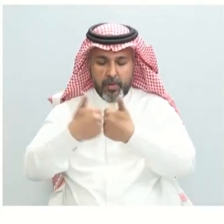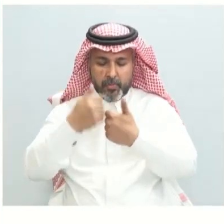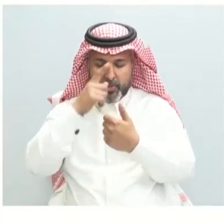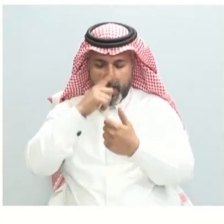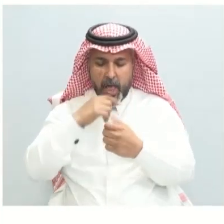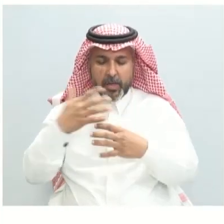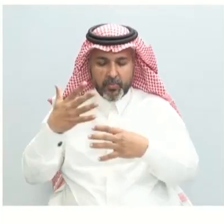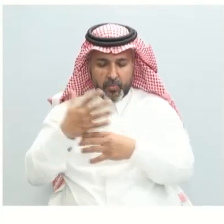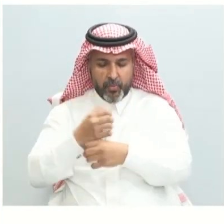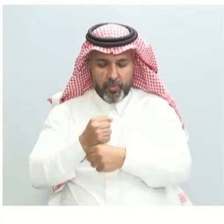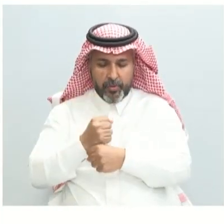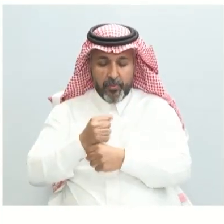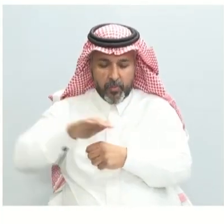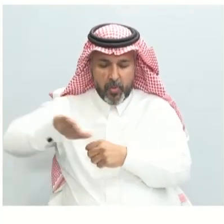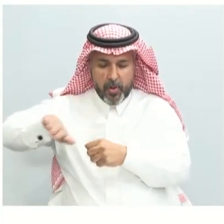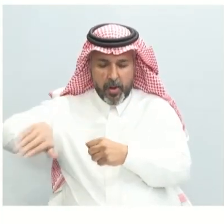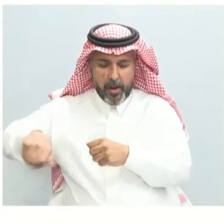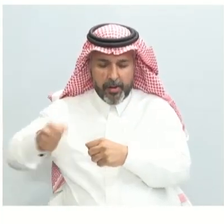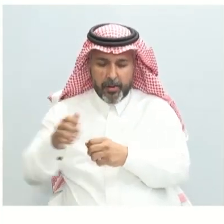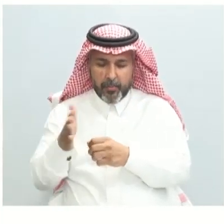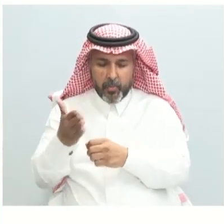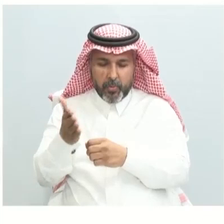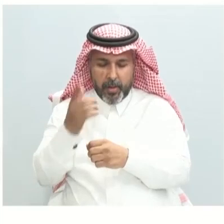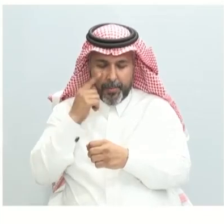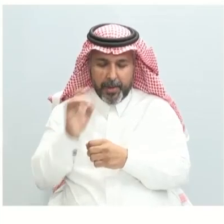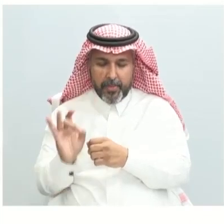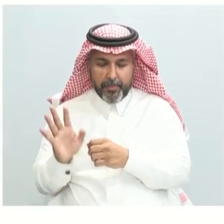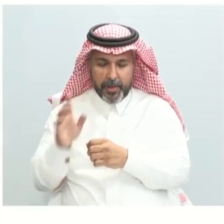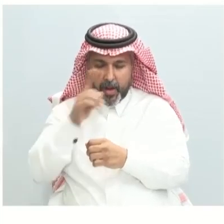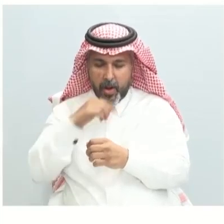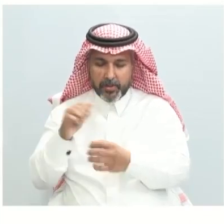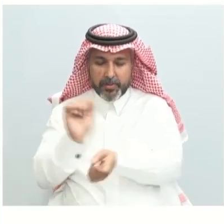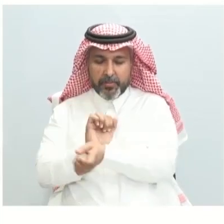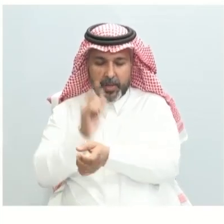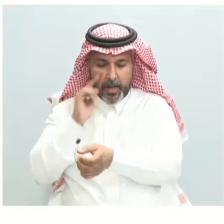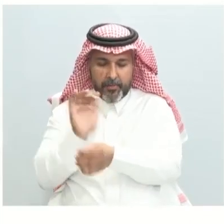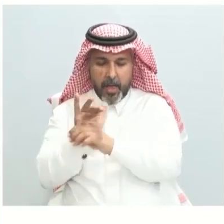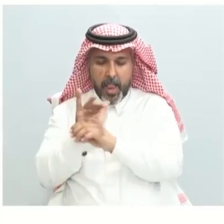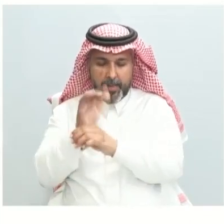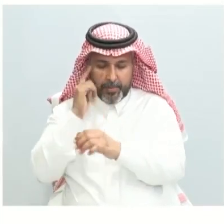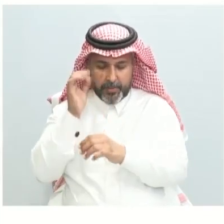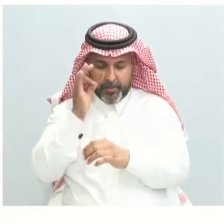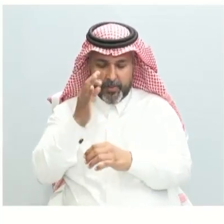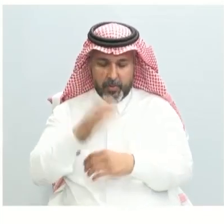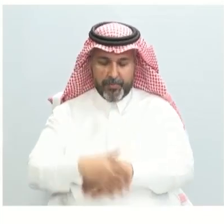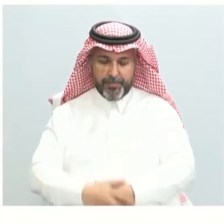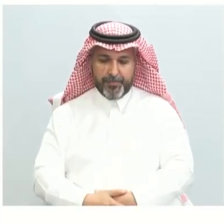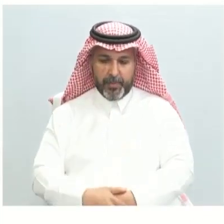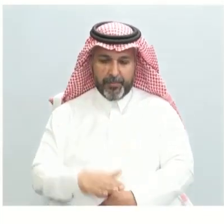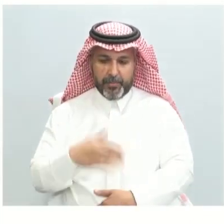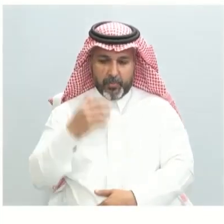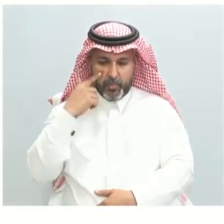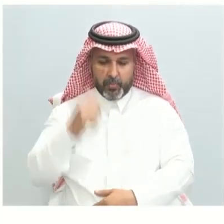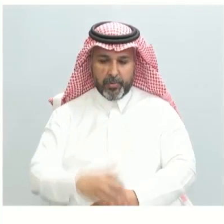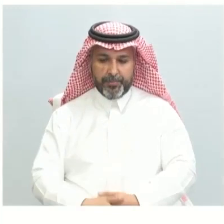وامن هذا الوطن وتحقيق تقدمه وتطوره وذلك من جانبين حنتكلم من